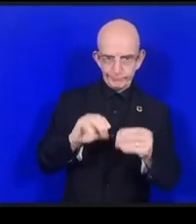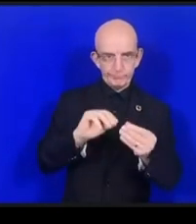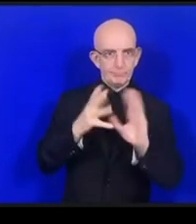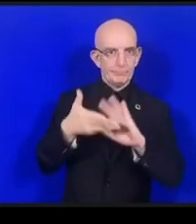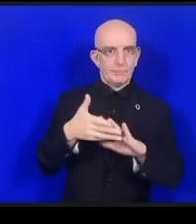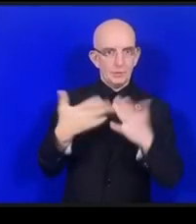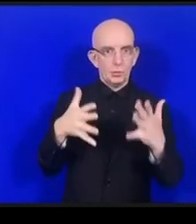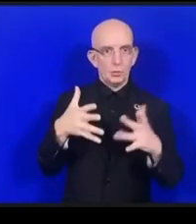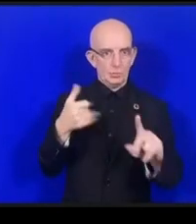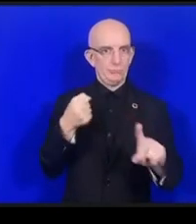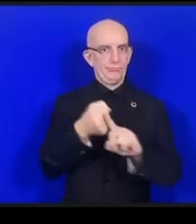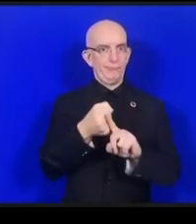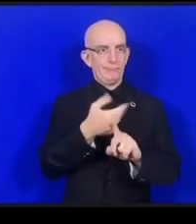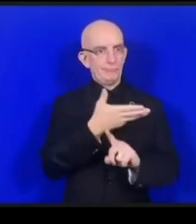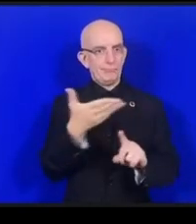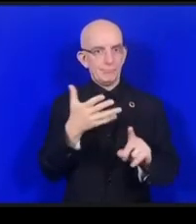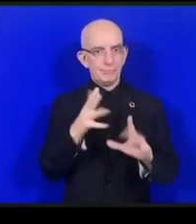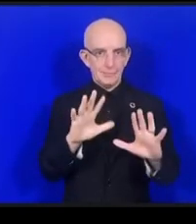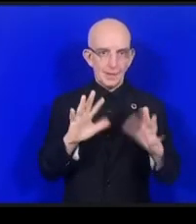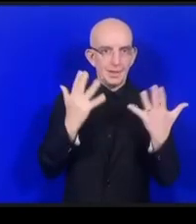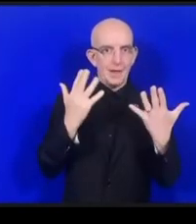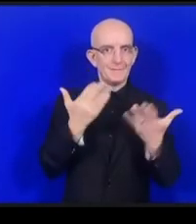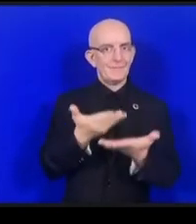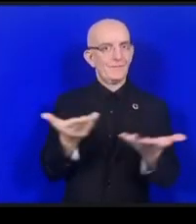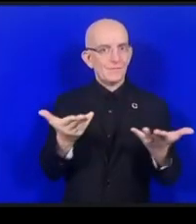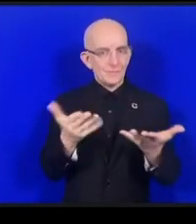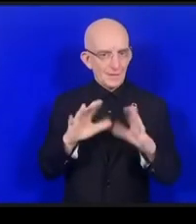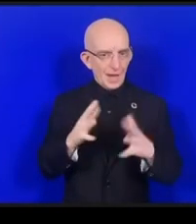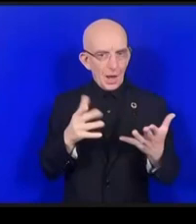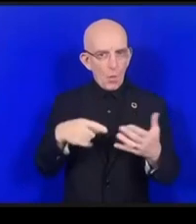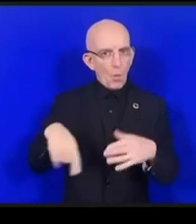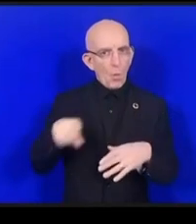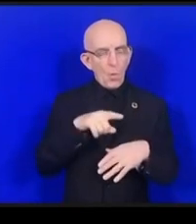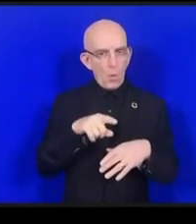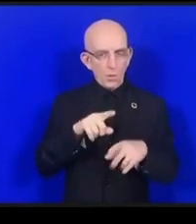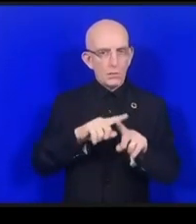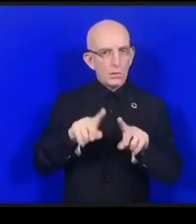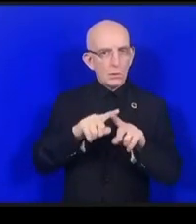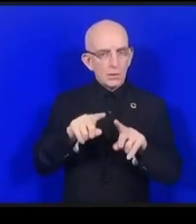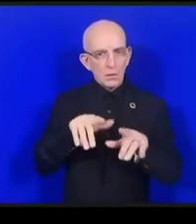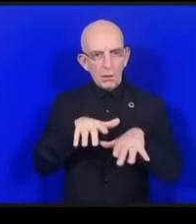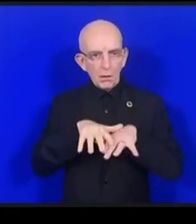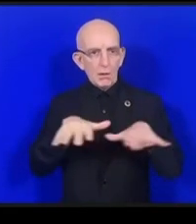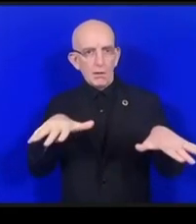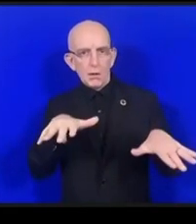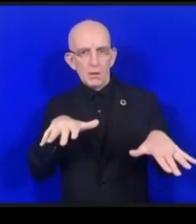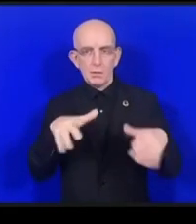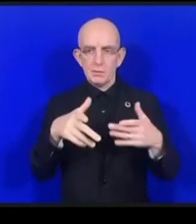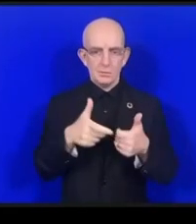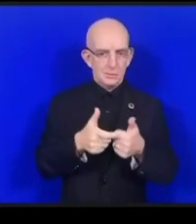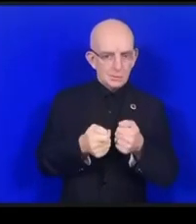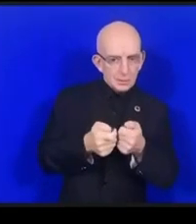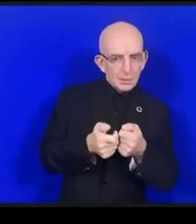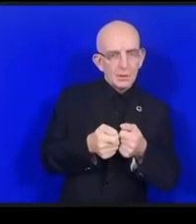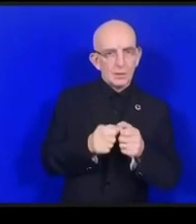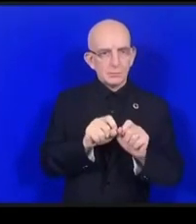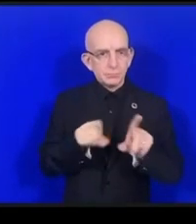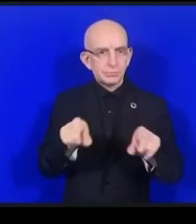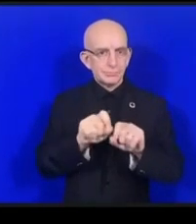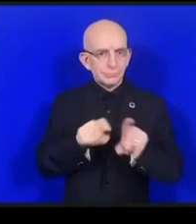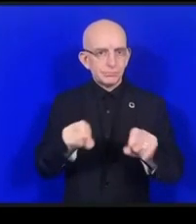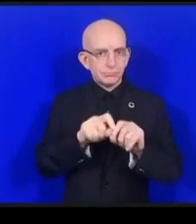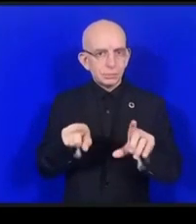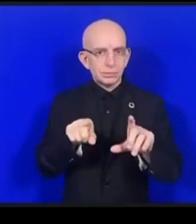нашу жизнь Ежедневно это и присутствие в соцсетях мы понимаем как соцсети используют наши